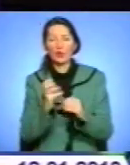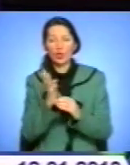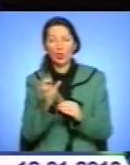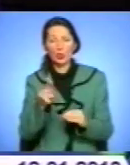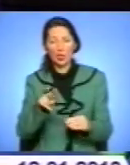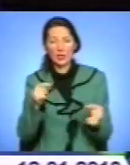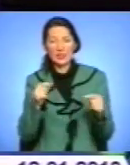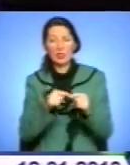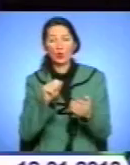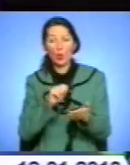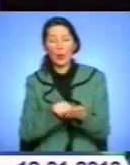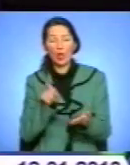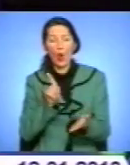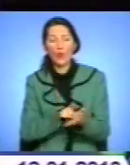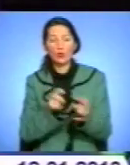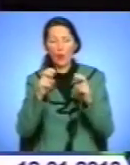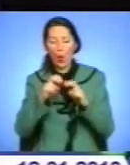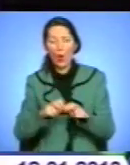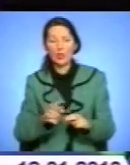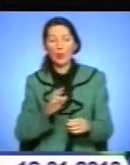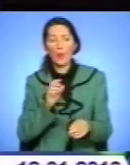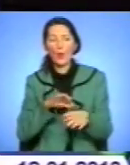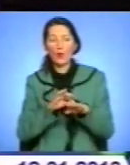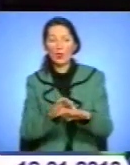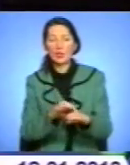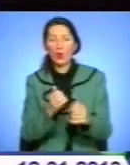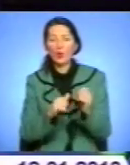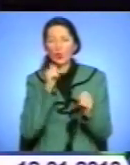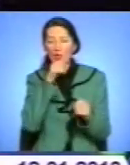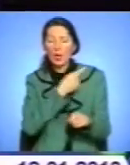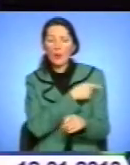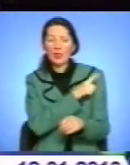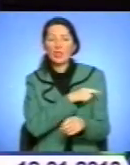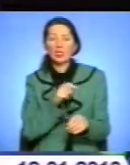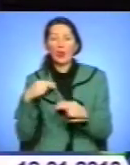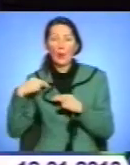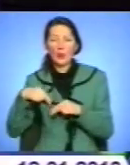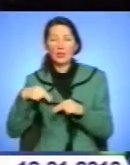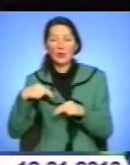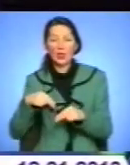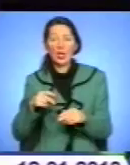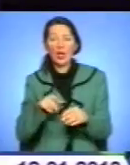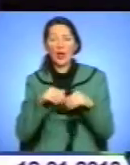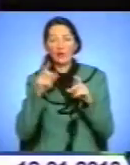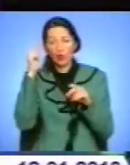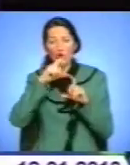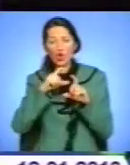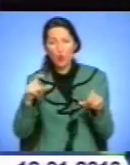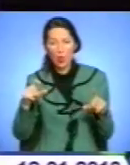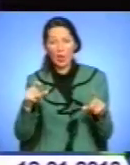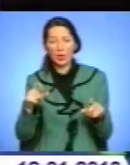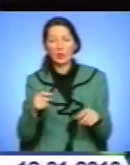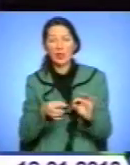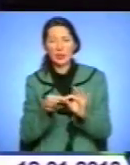з документом, обов'язкові огляди проводитимуть щороку медичні працівники у загальноосвітніх навчальних закладах. Деталі у